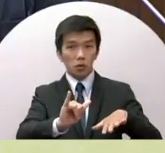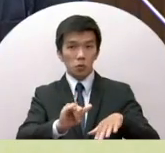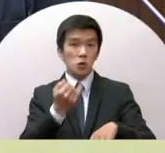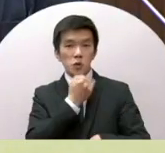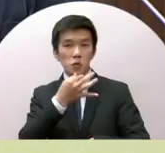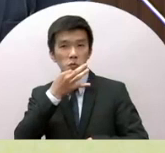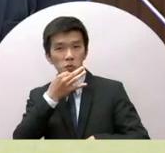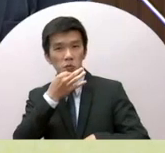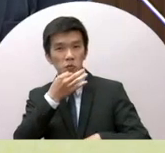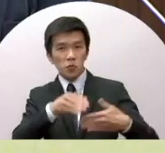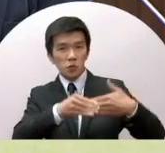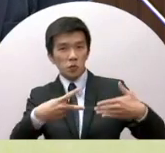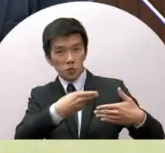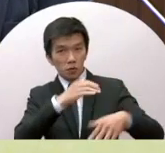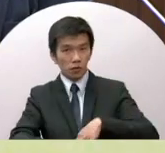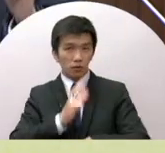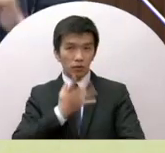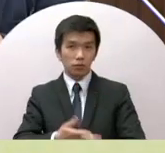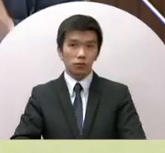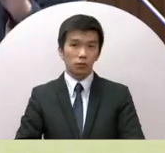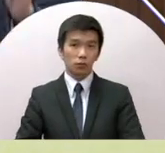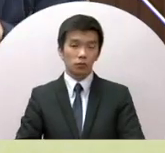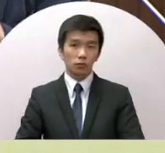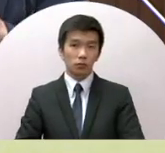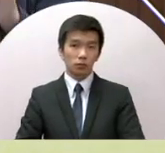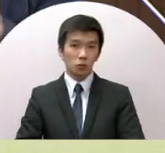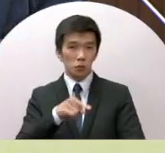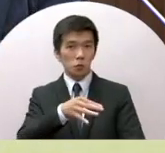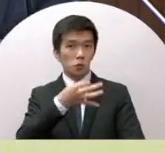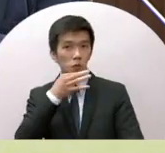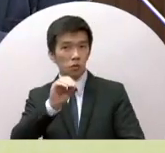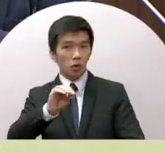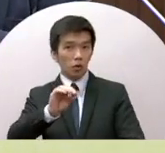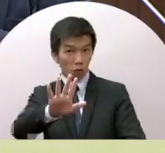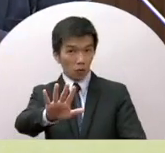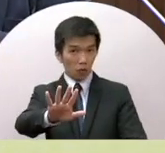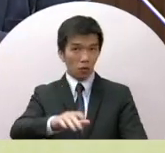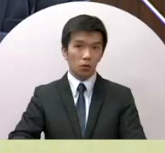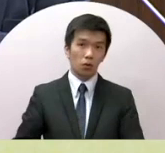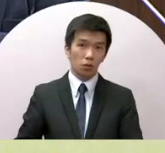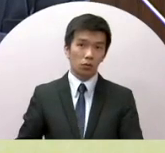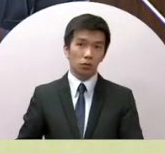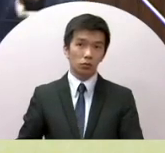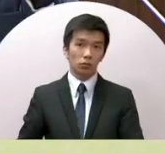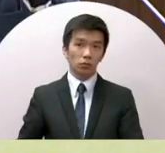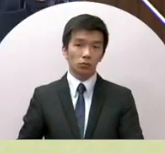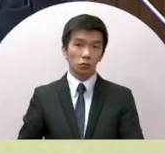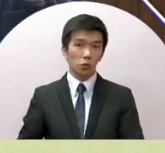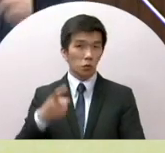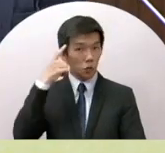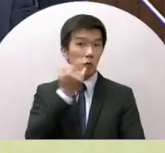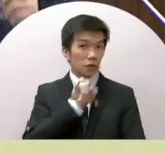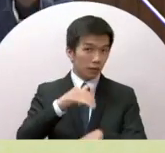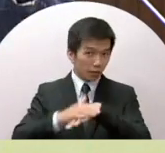风险。 我们都在密切的观察，也希望能够巩固。 有没有一些风险？是有嘛？哈。 我想那个不排除 ， 不